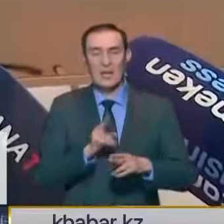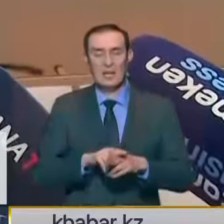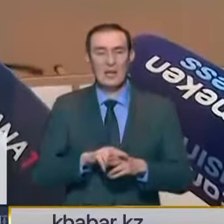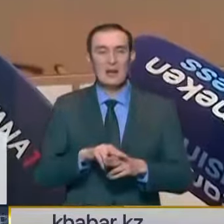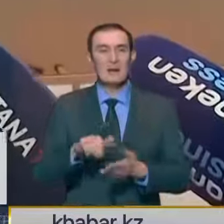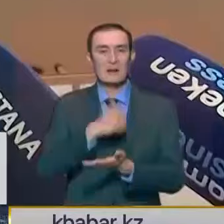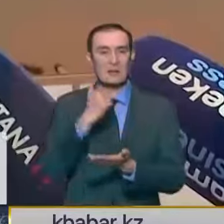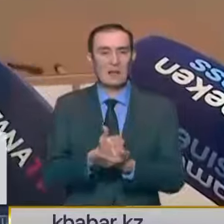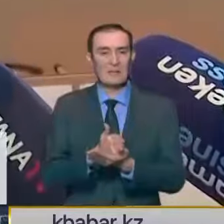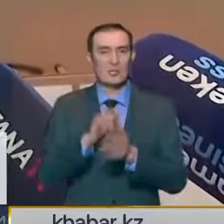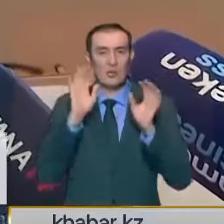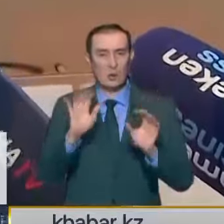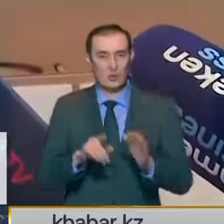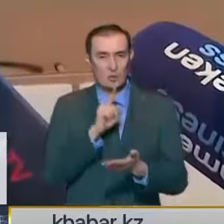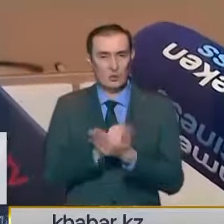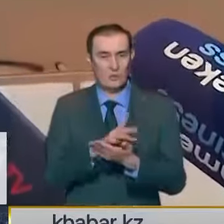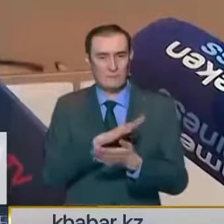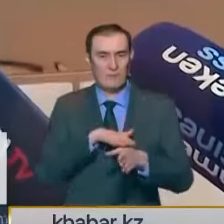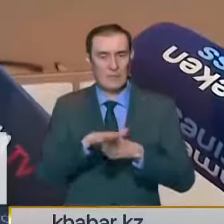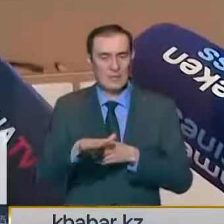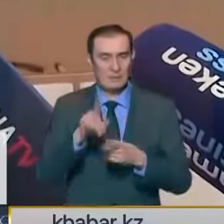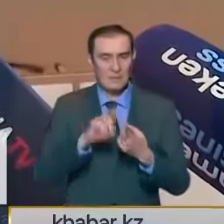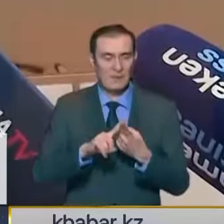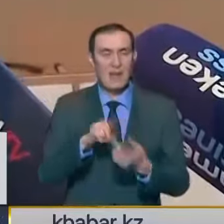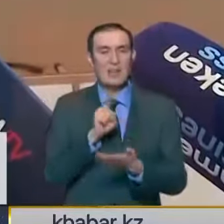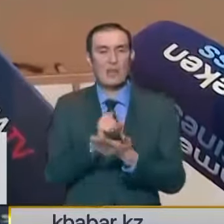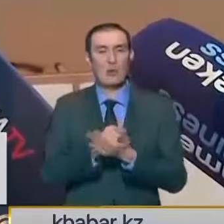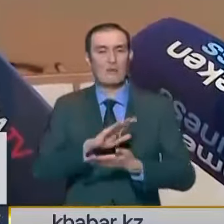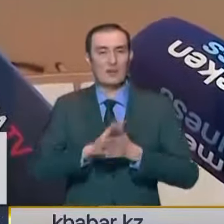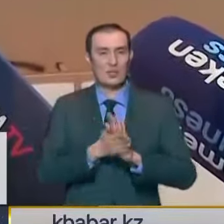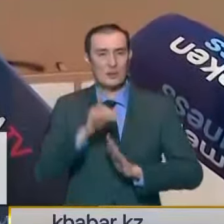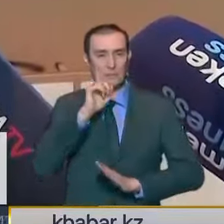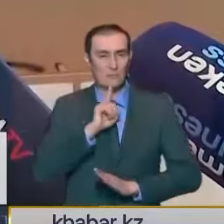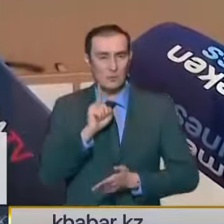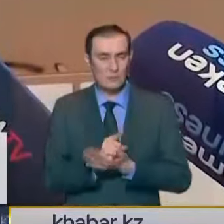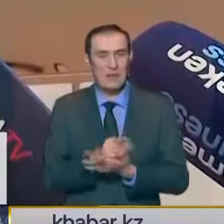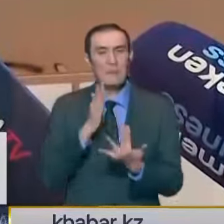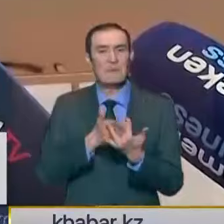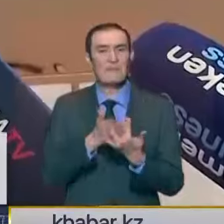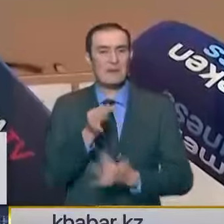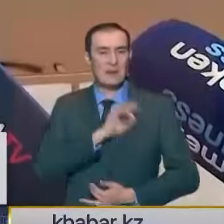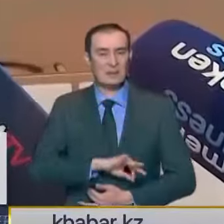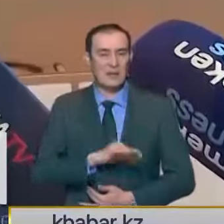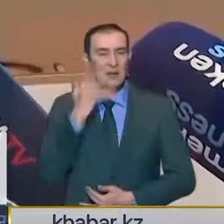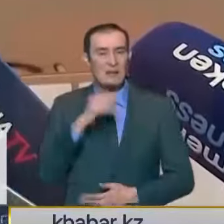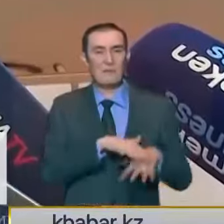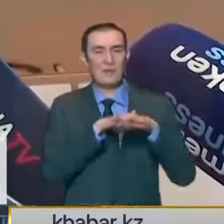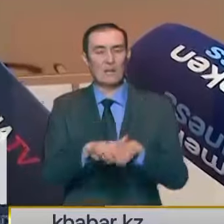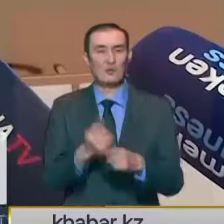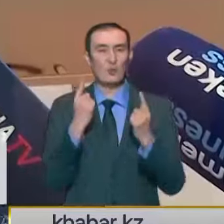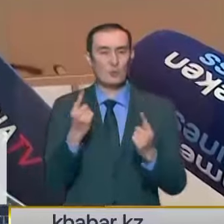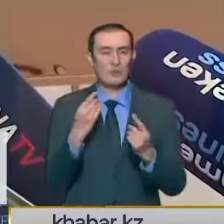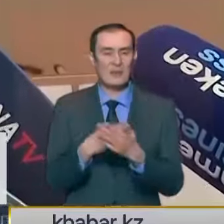Верховенство закона А налоговый режим понятный преференции Конечно когда вкладываются в